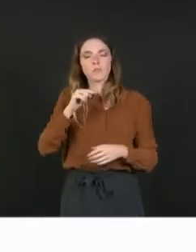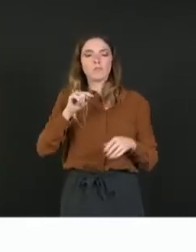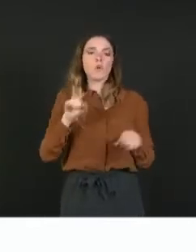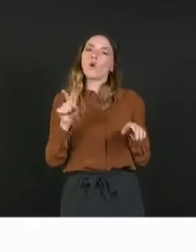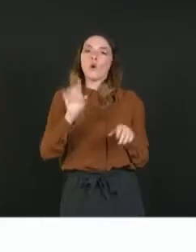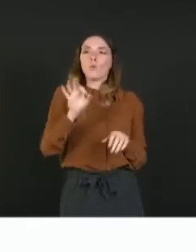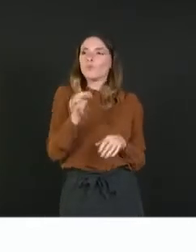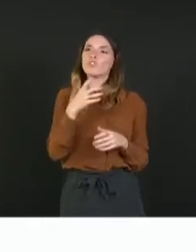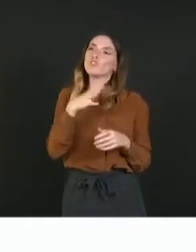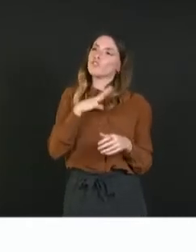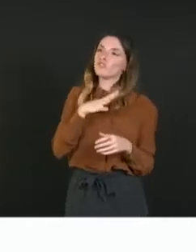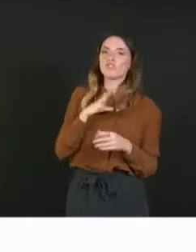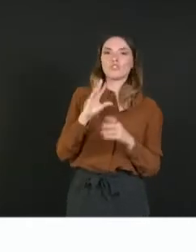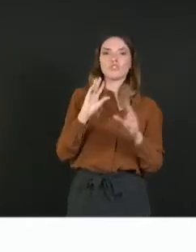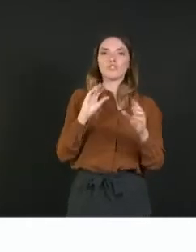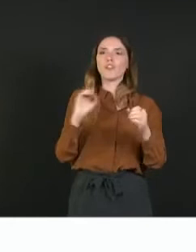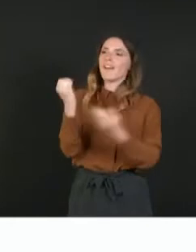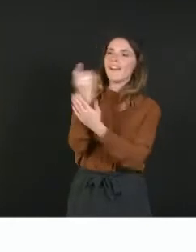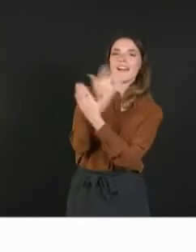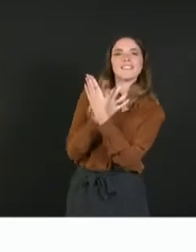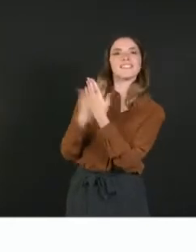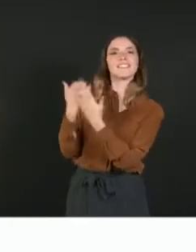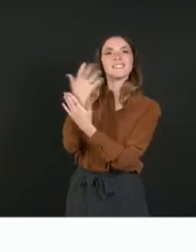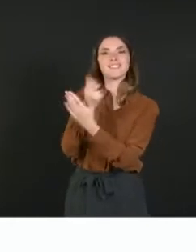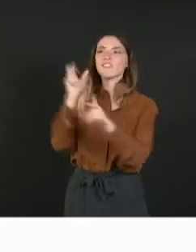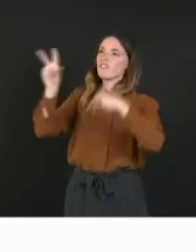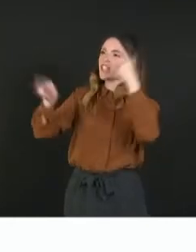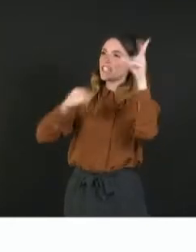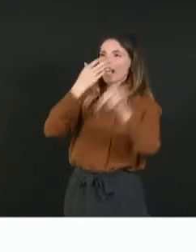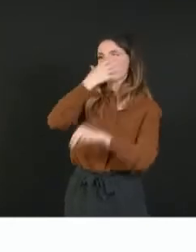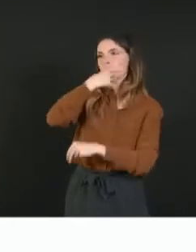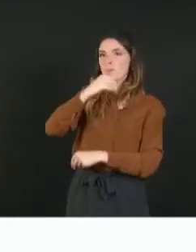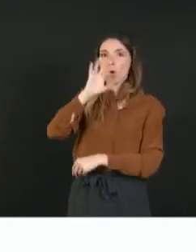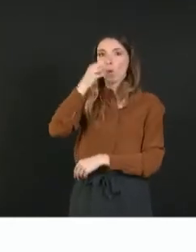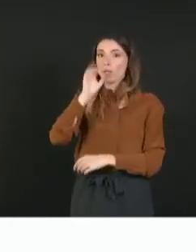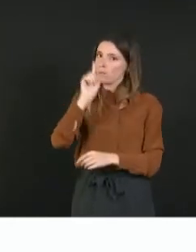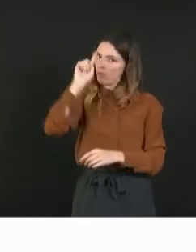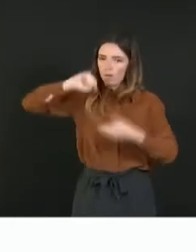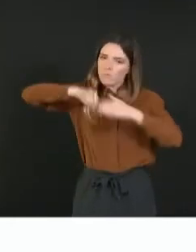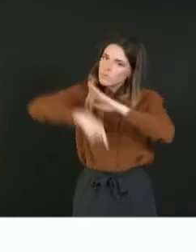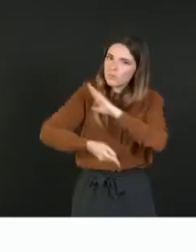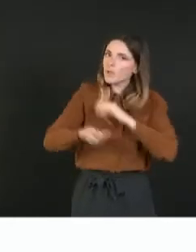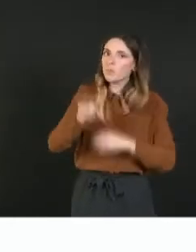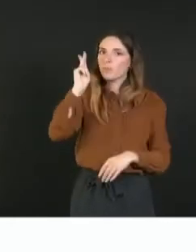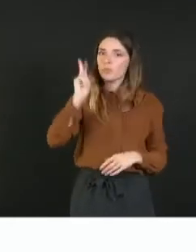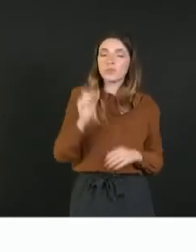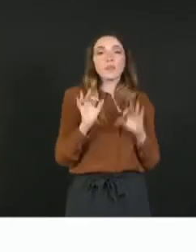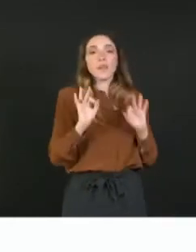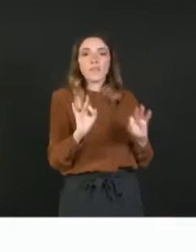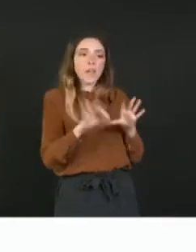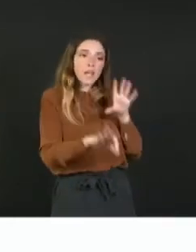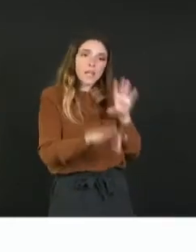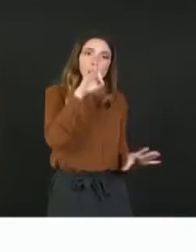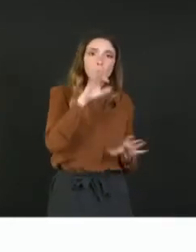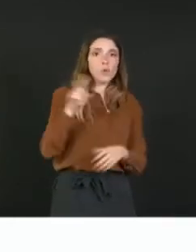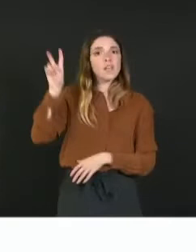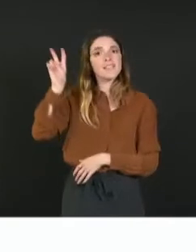et que c'est beau, qui est la question du végétal. Alors, est-ce que l'on est outillé en tant qu'élu et